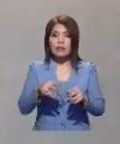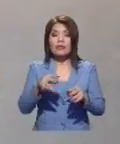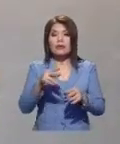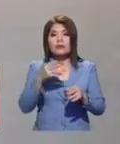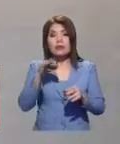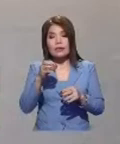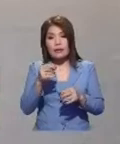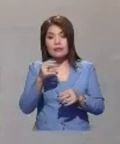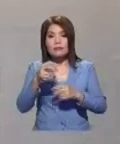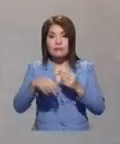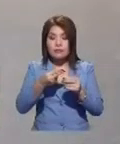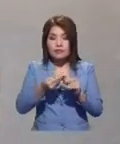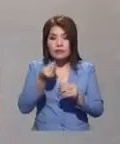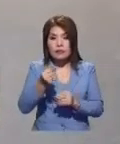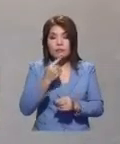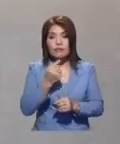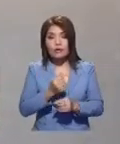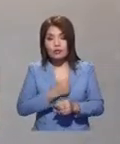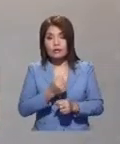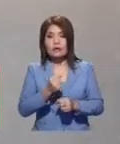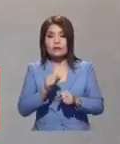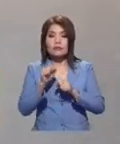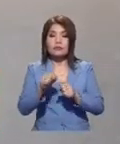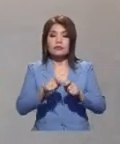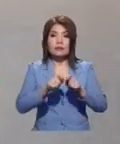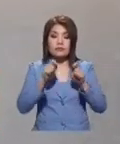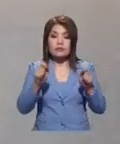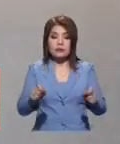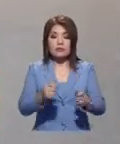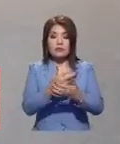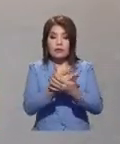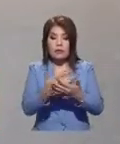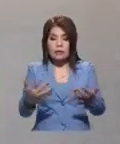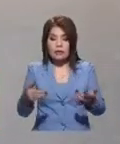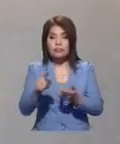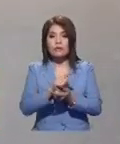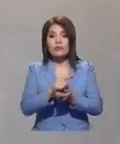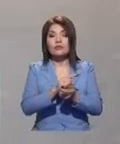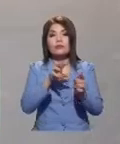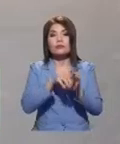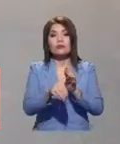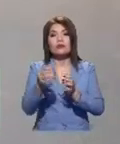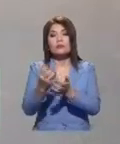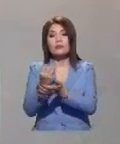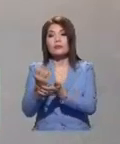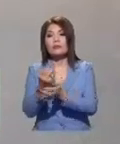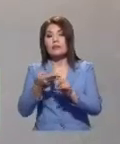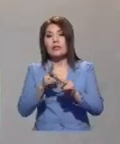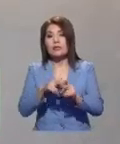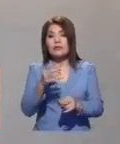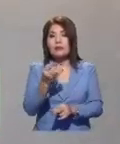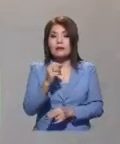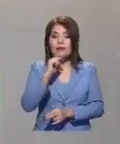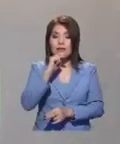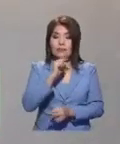айналымға шығарылды, қарулы күштер құрылды. Артта қалған бірнеше белес түрлі жетістікке толы. Ендігі меже саяси,